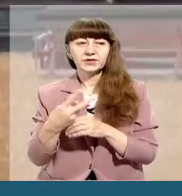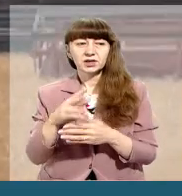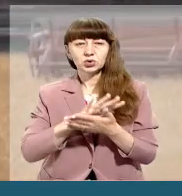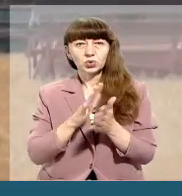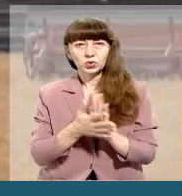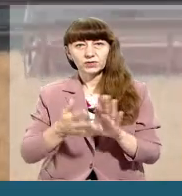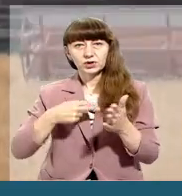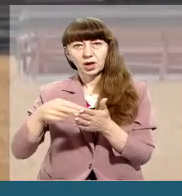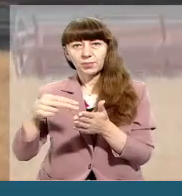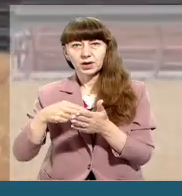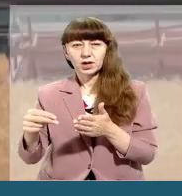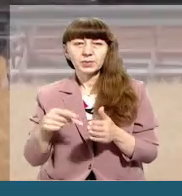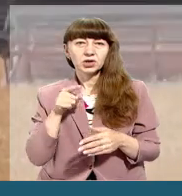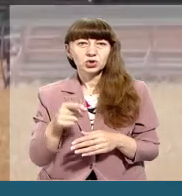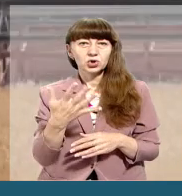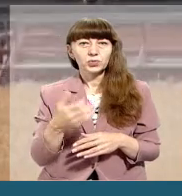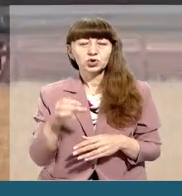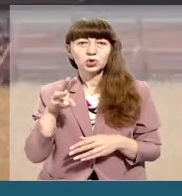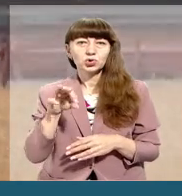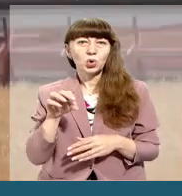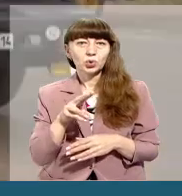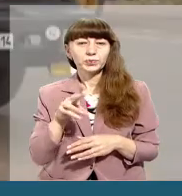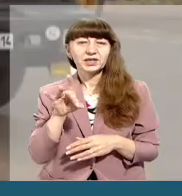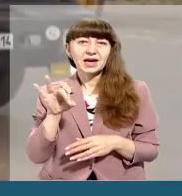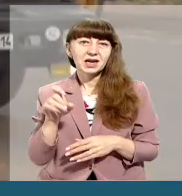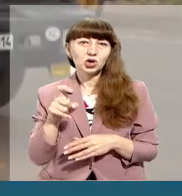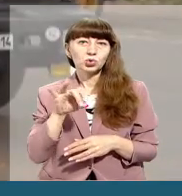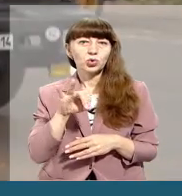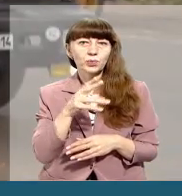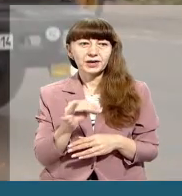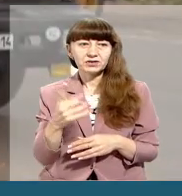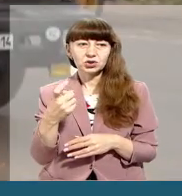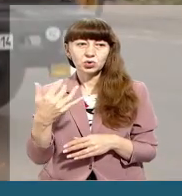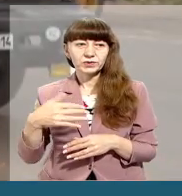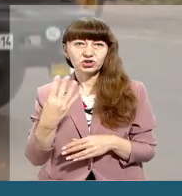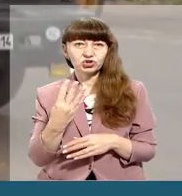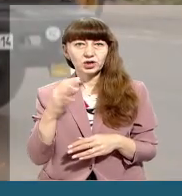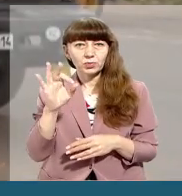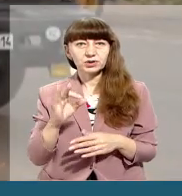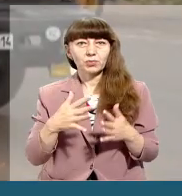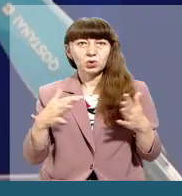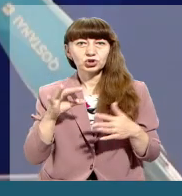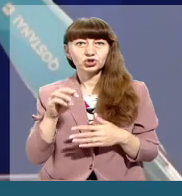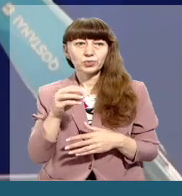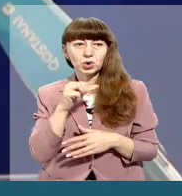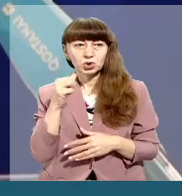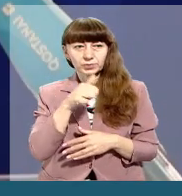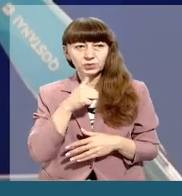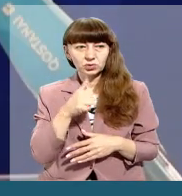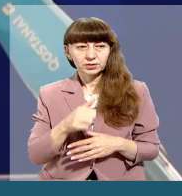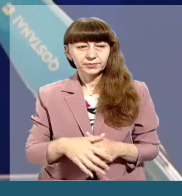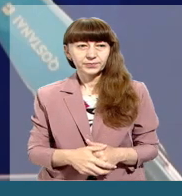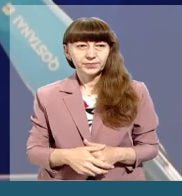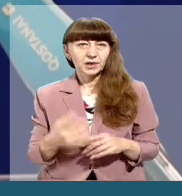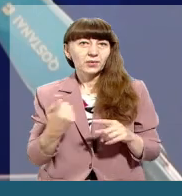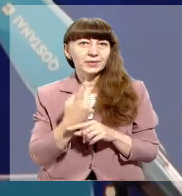на приобретение более 1500 тонн минеральных удобрений, что на 154% больше, чем в прошлом году.